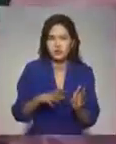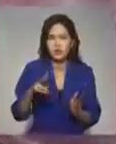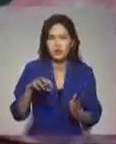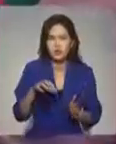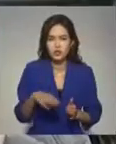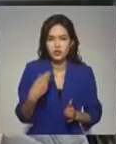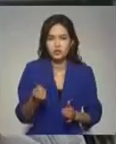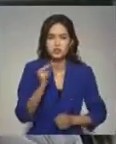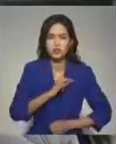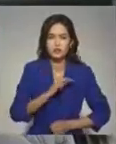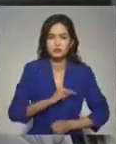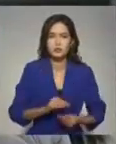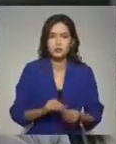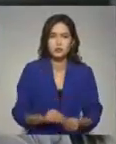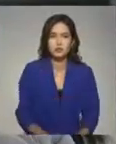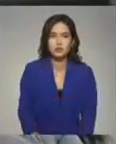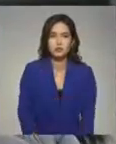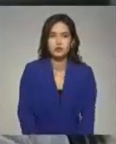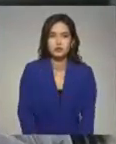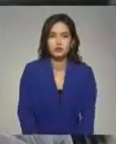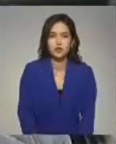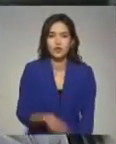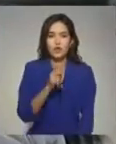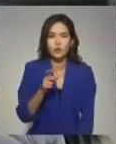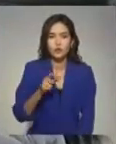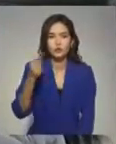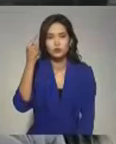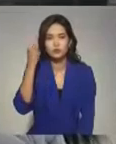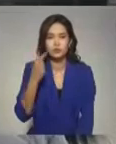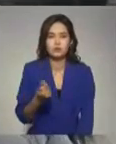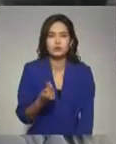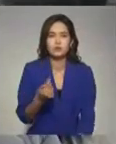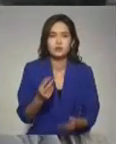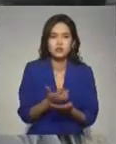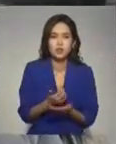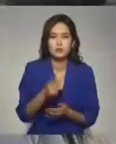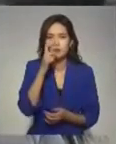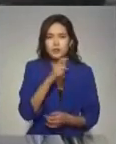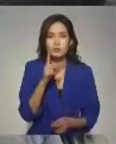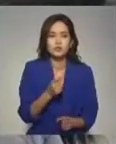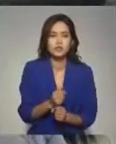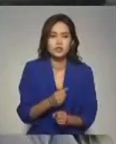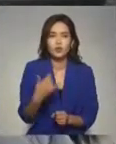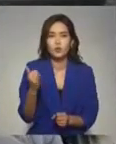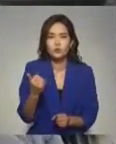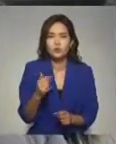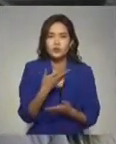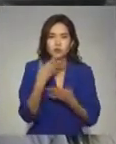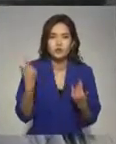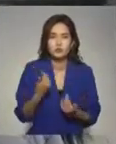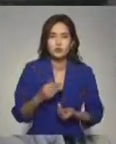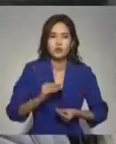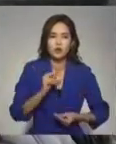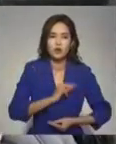тяжело работать. Люди, которые думают за нас, не понимают, что делают, потому что у них нет утомительной работы.